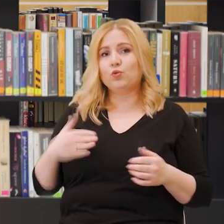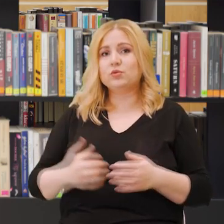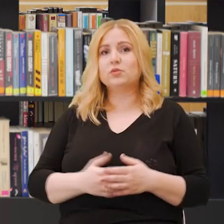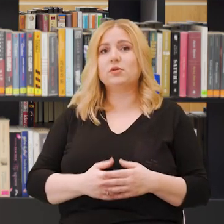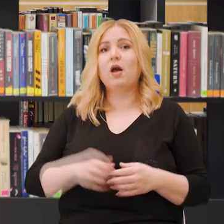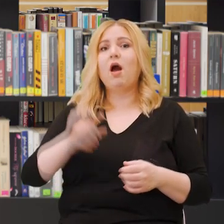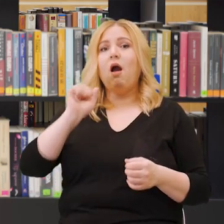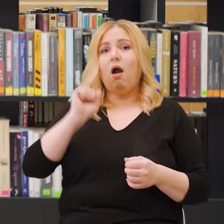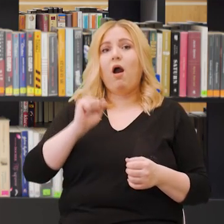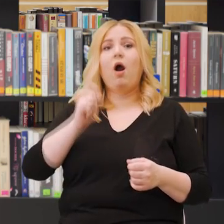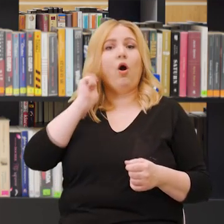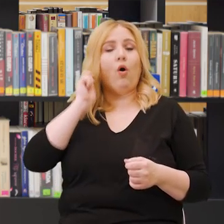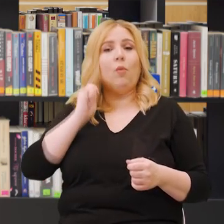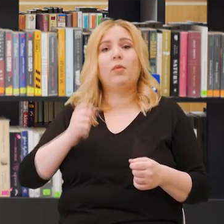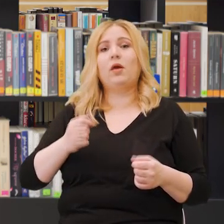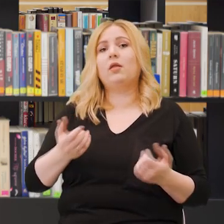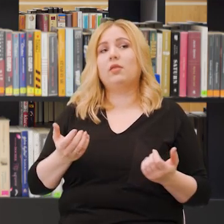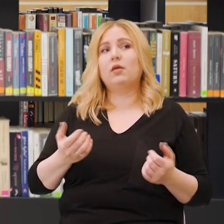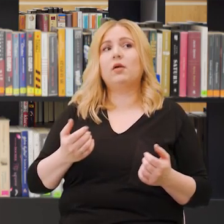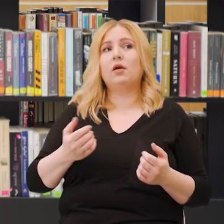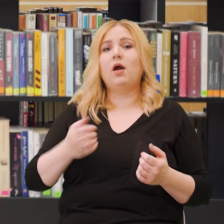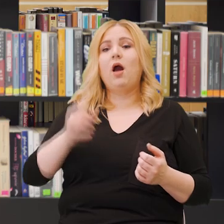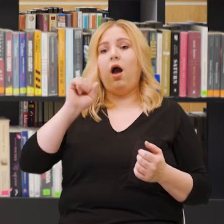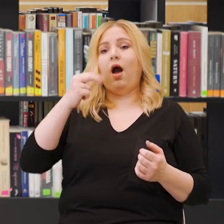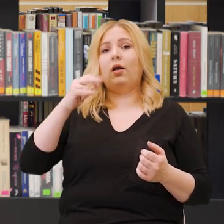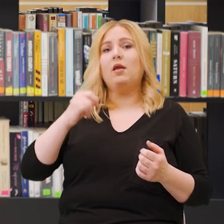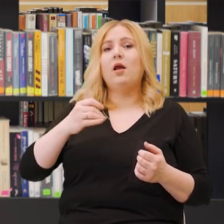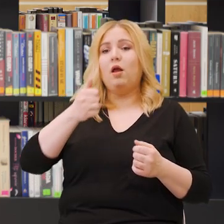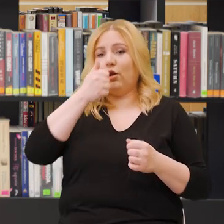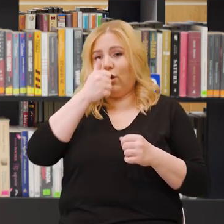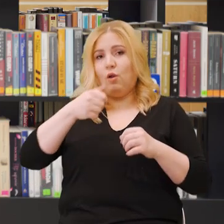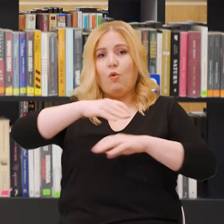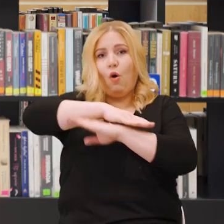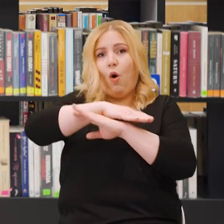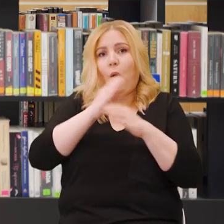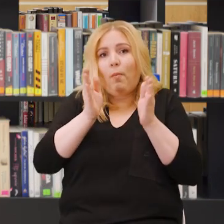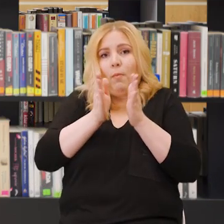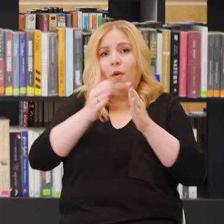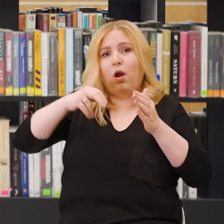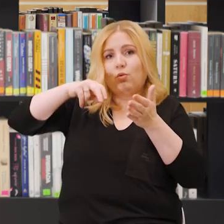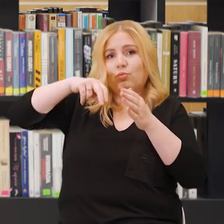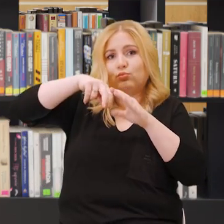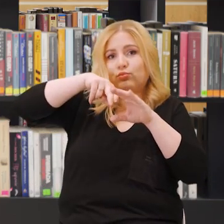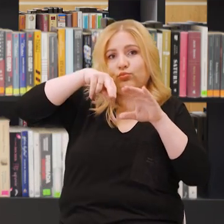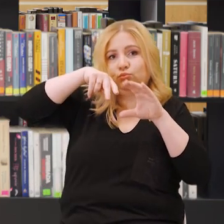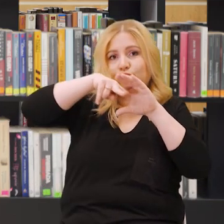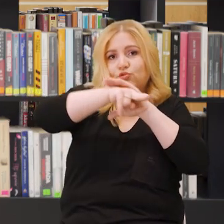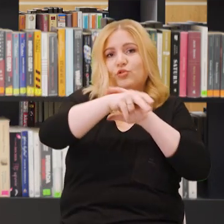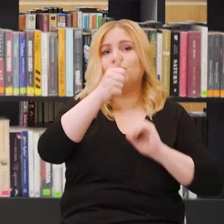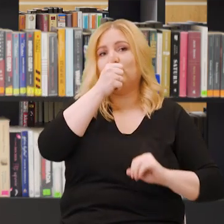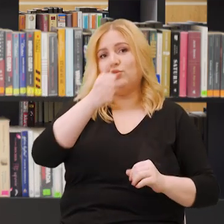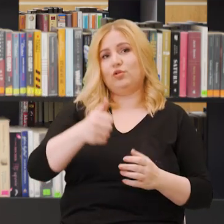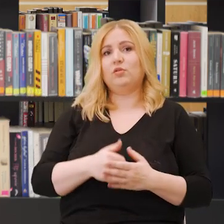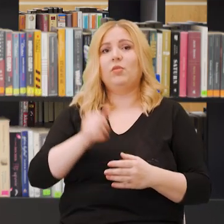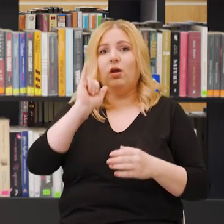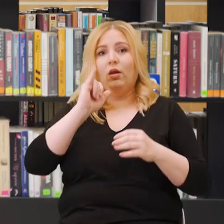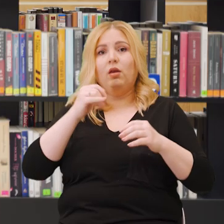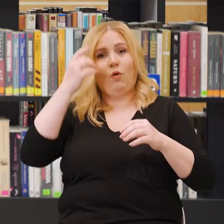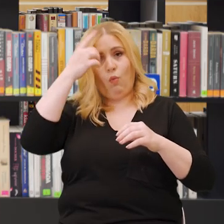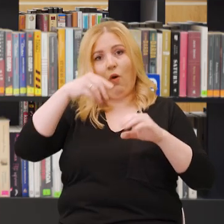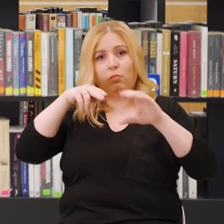słuszna. Natomiast klatka piersiowa Anieli zakleszczyła się w otworze okiennym. Tak czy inaczej,